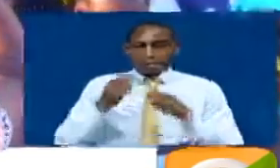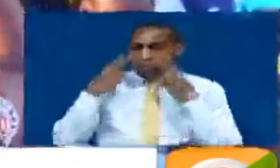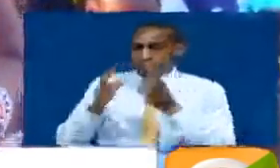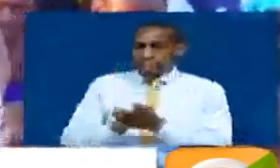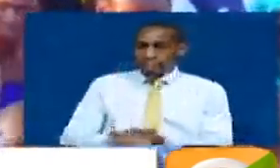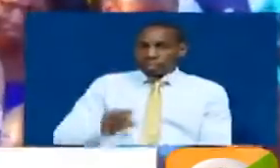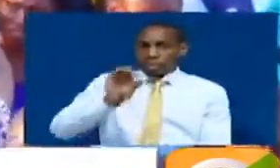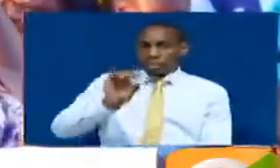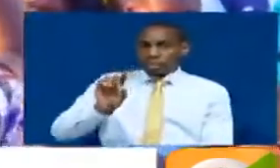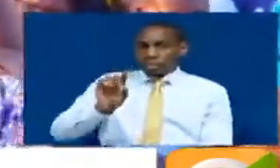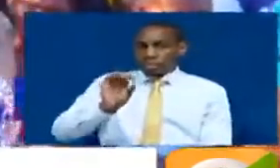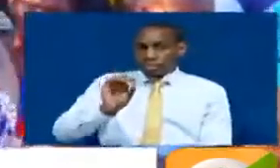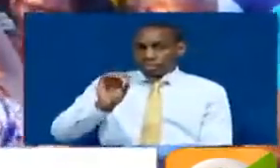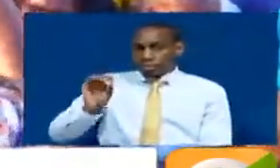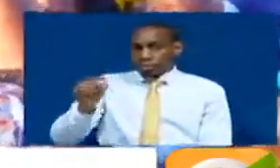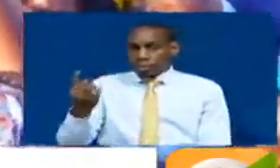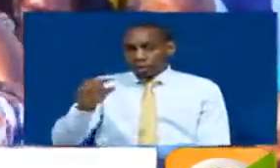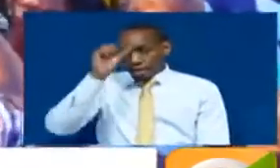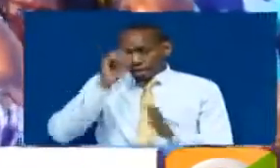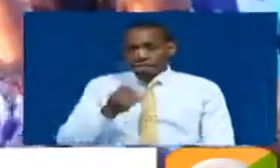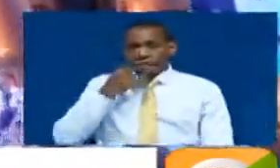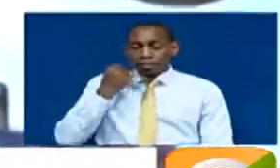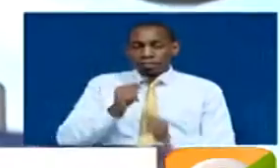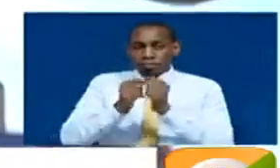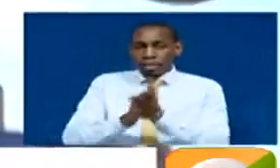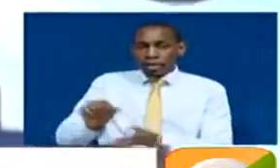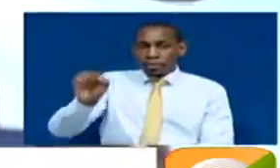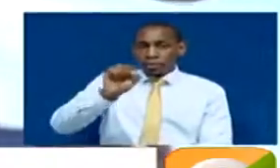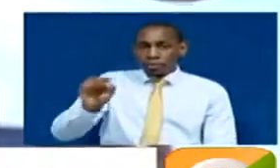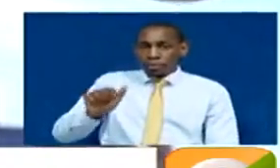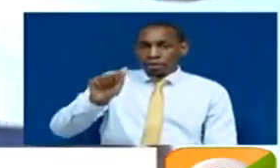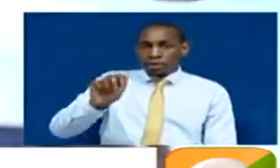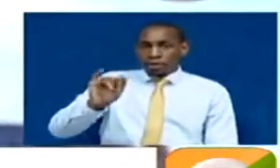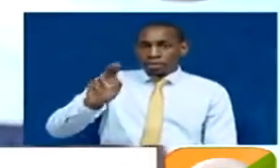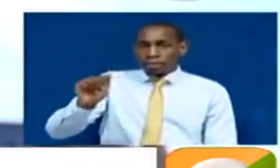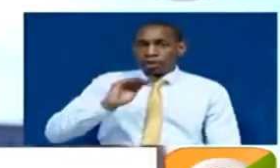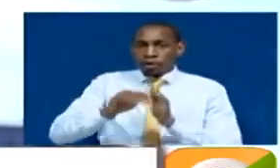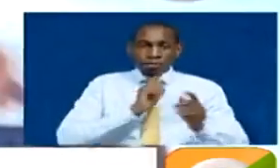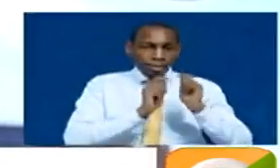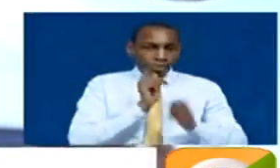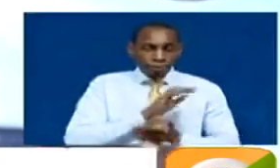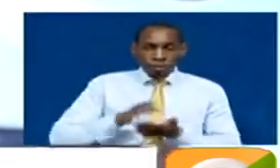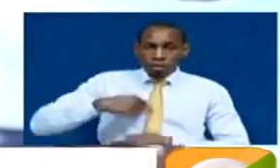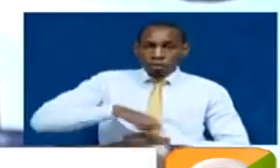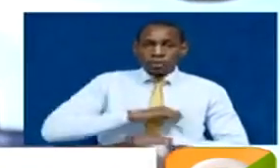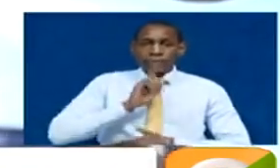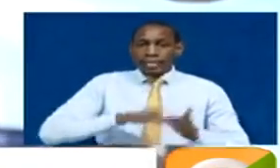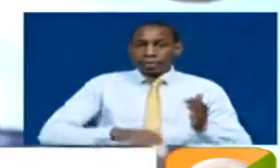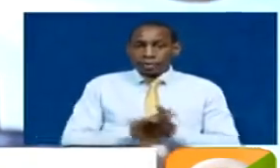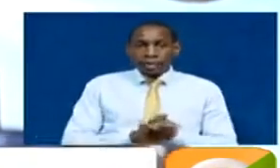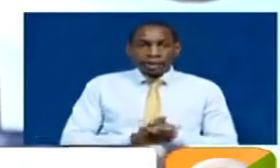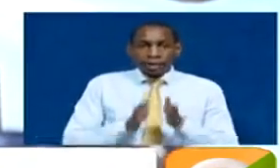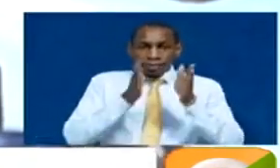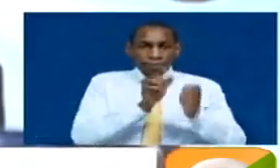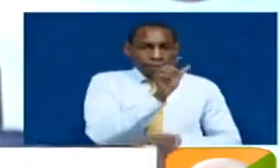001 Governor Hassan Joho, mkituona na Sabina, na zote tumefanya interview. Sisi tumesema